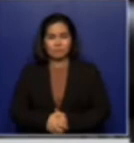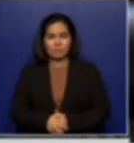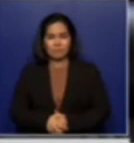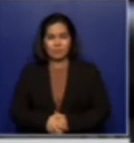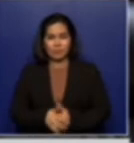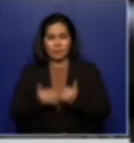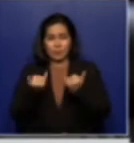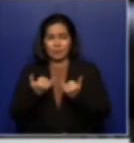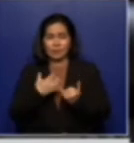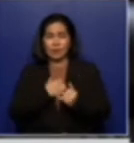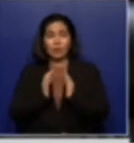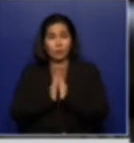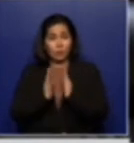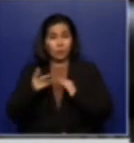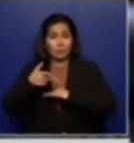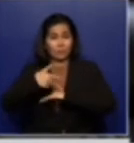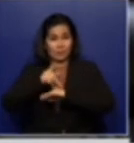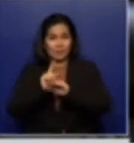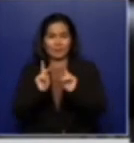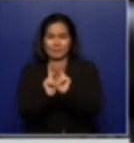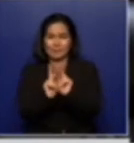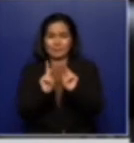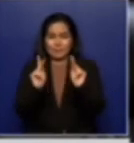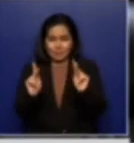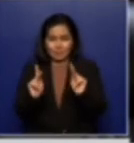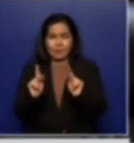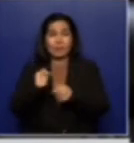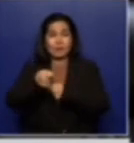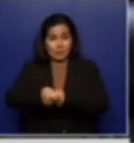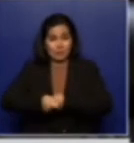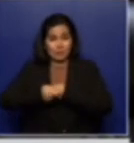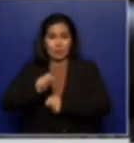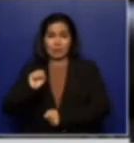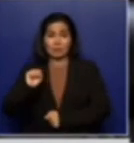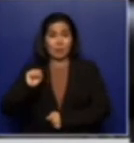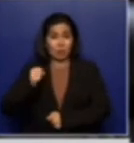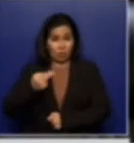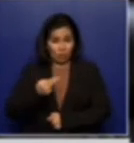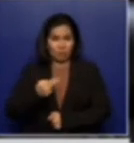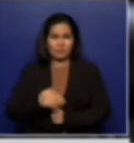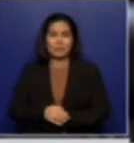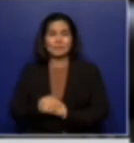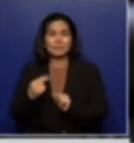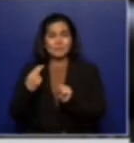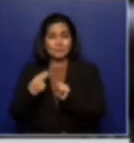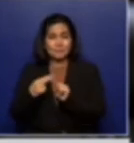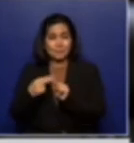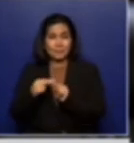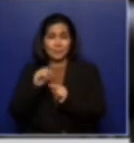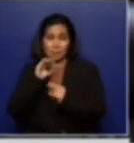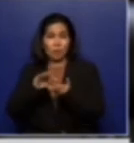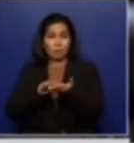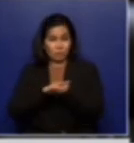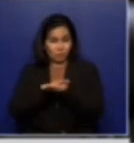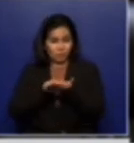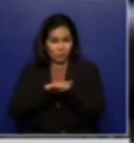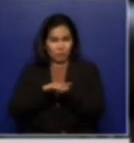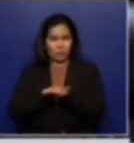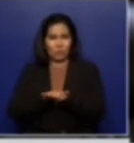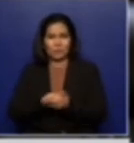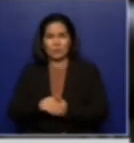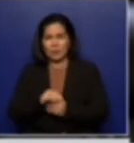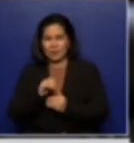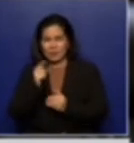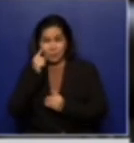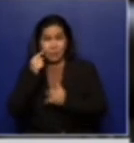ราบขอบพระคุณนะครับท่านประธานกรรมธิการการเกษตรและสหกรณ์ขออภัยที่เอ่ยนามถือว่าไม่เป็นไรนะครับ